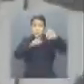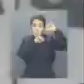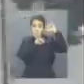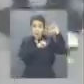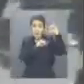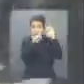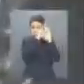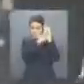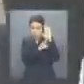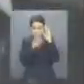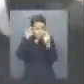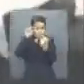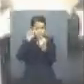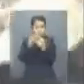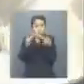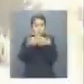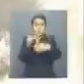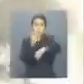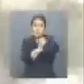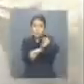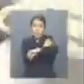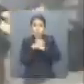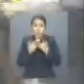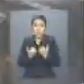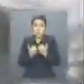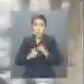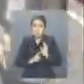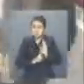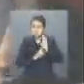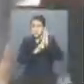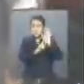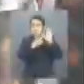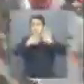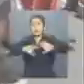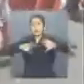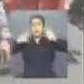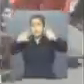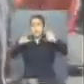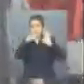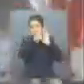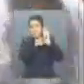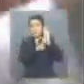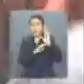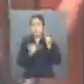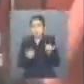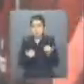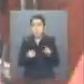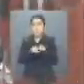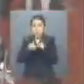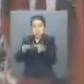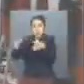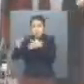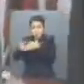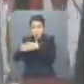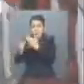เจตนารมณ์ของกลุ่มผู้ใช้แรงงานนะคะที่จะมีการเสนอต่อทางรัฐบาลค่ะในส่วนของอีกกลุ่มนึงนะคะในส่วนของสภาองค์